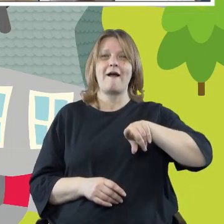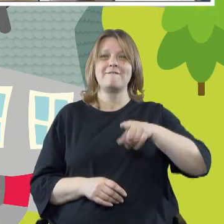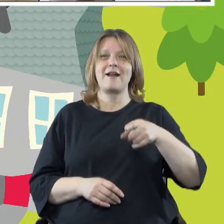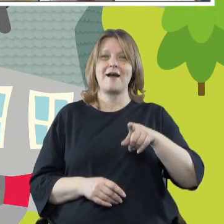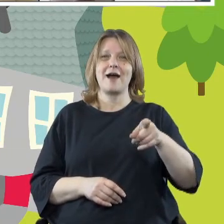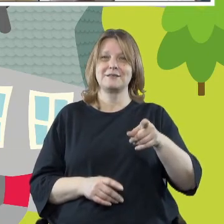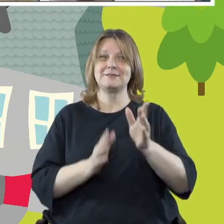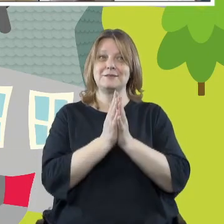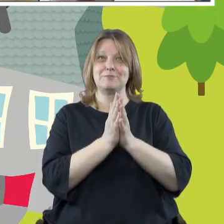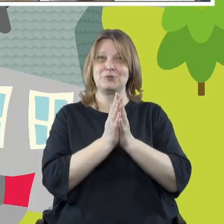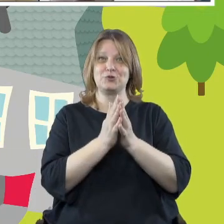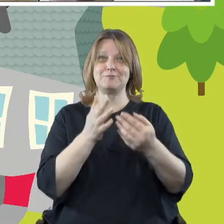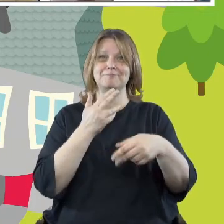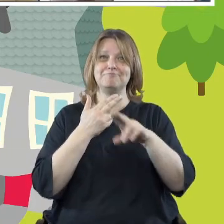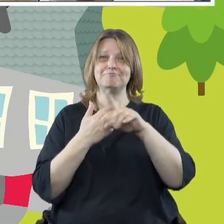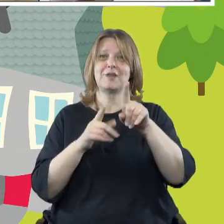Jolanty? Proszę.